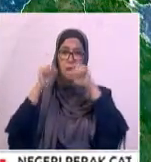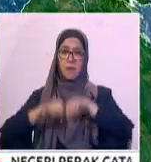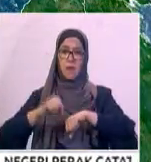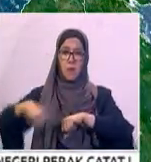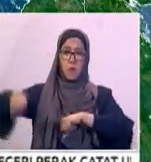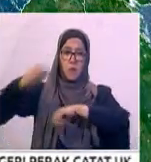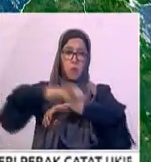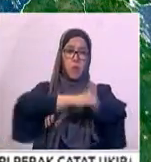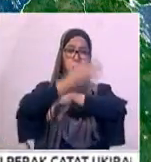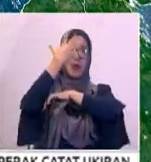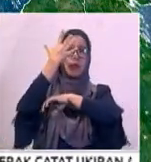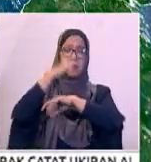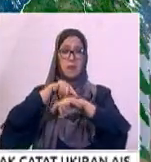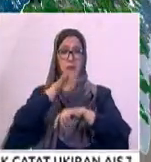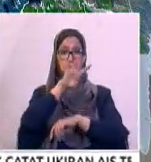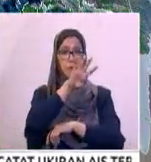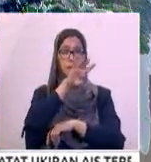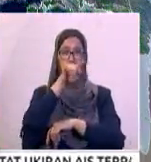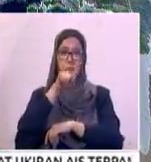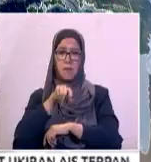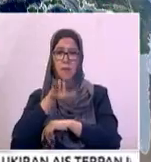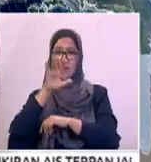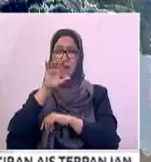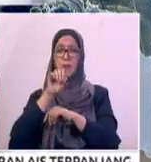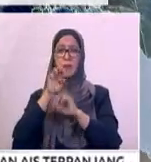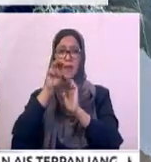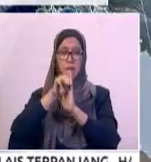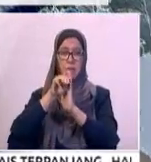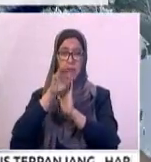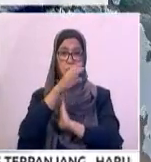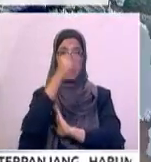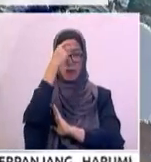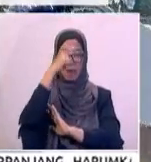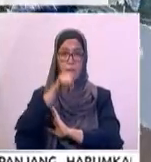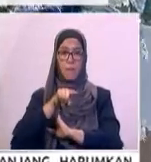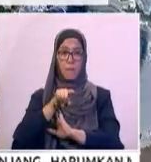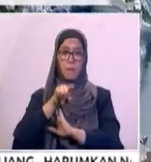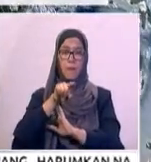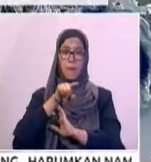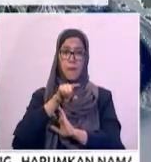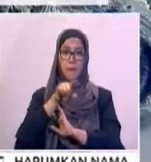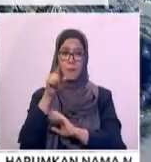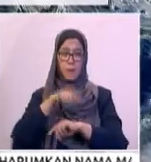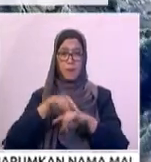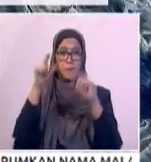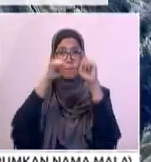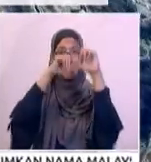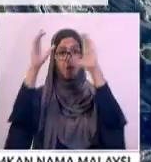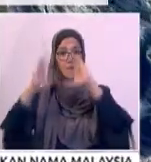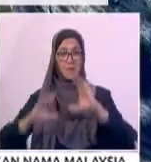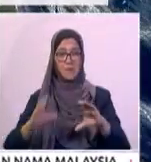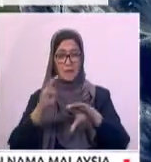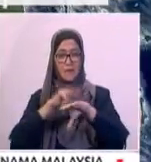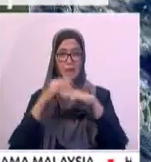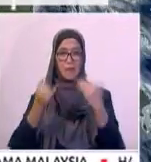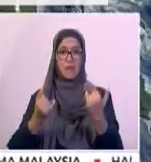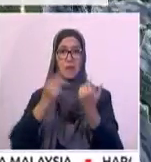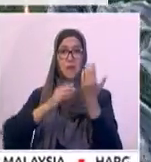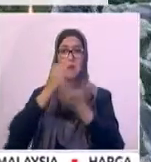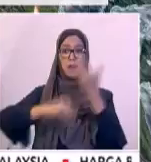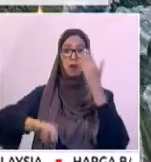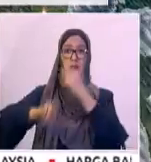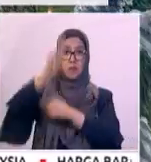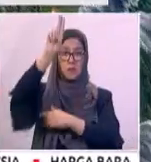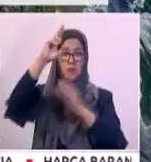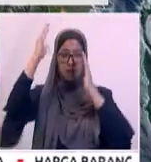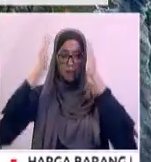meter. Baiklah, bagi keadaan cuaca semasa, selain daripada utara semenanjung Malaysia, negeri-negeri lain termasuk negeri Sabah